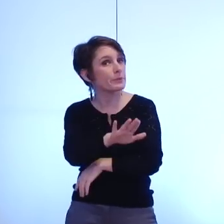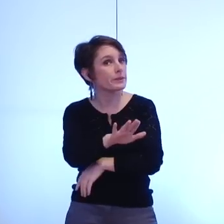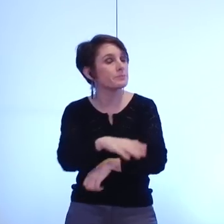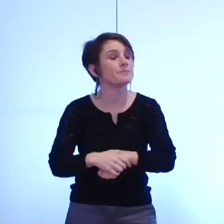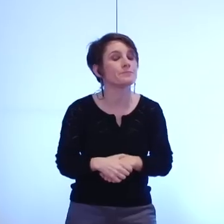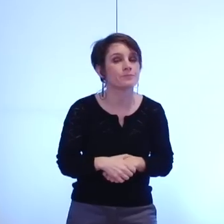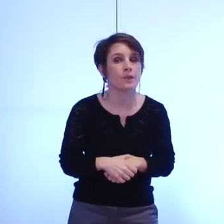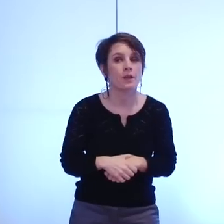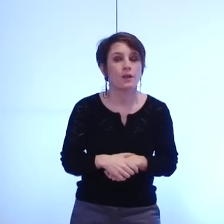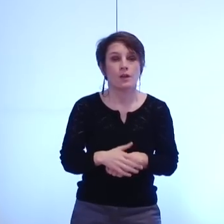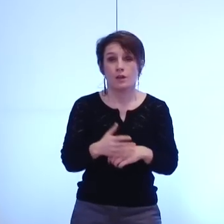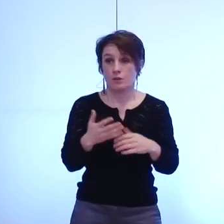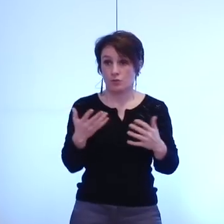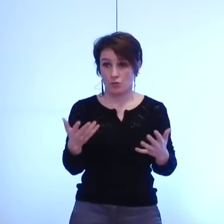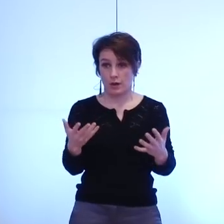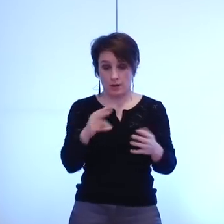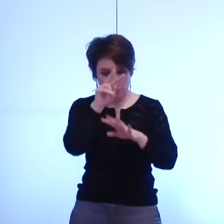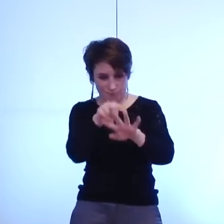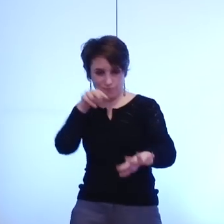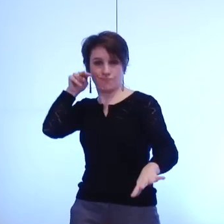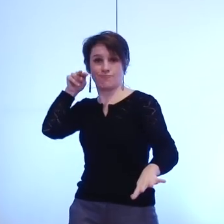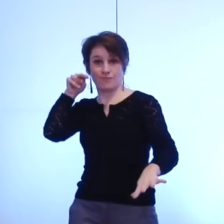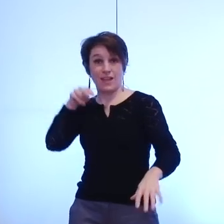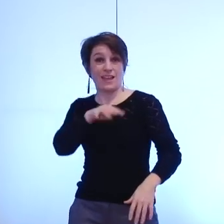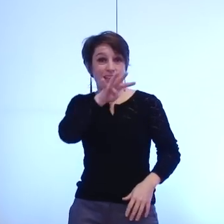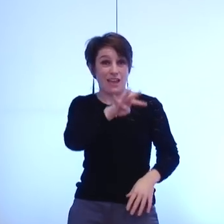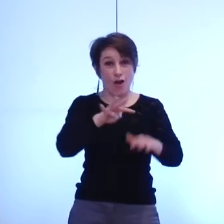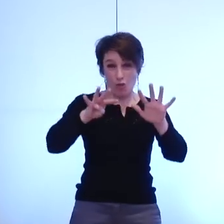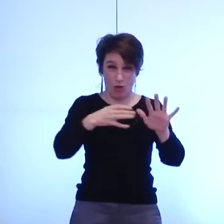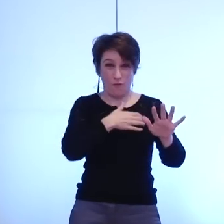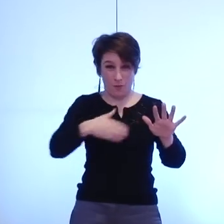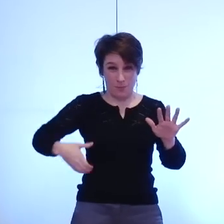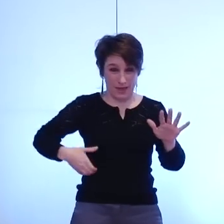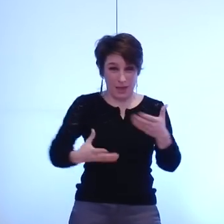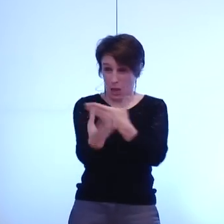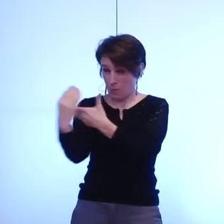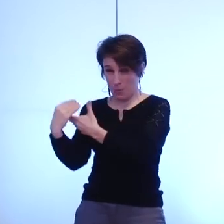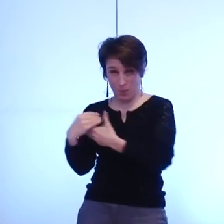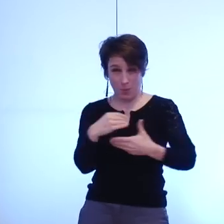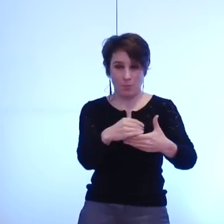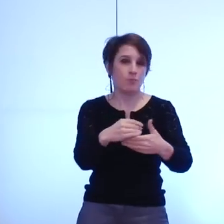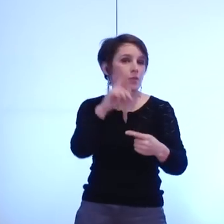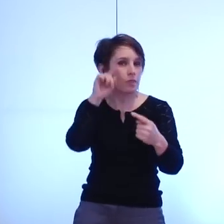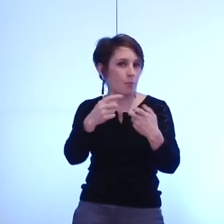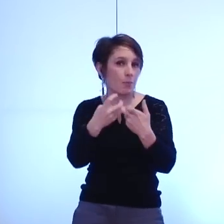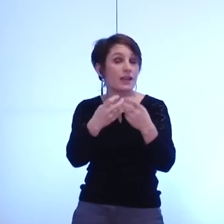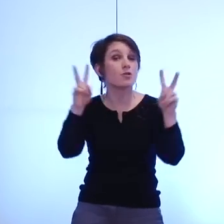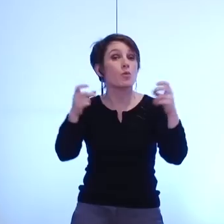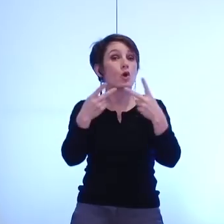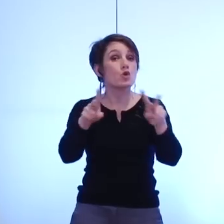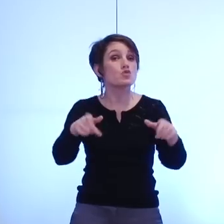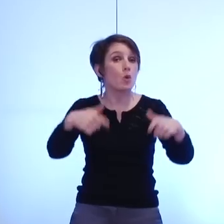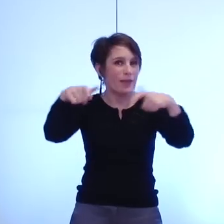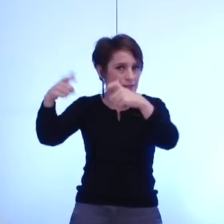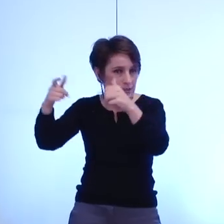et que c'est à cette échelle des 49 communes que nous devons le penser nous pensons bien sûr à l'urbanisme nous pensons bien